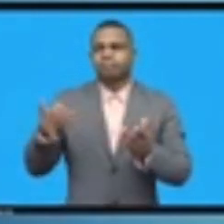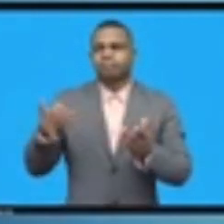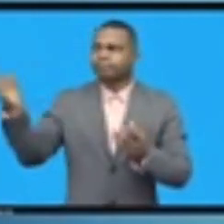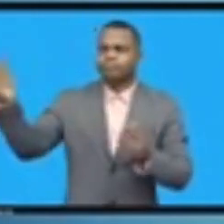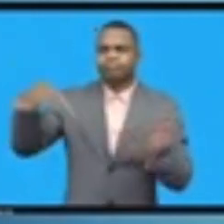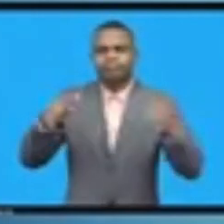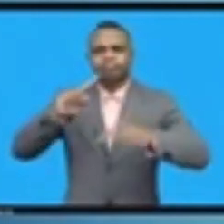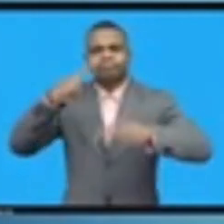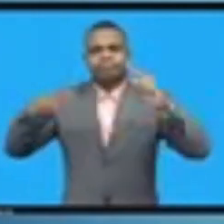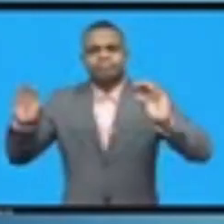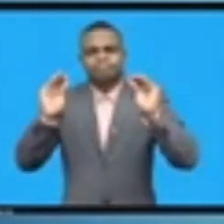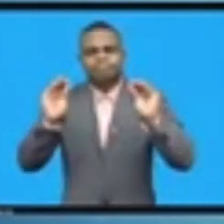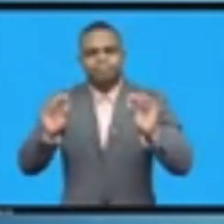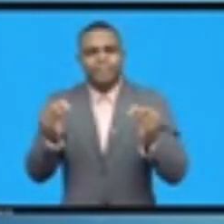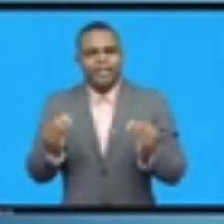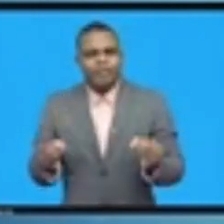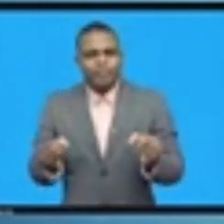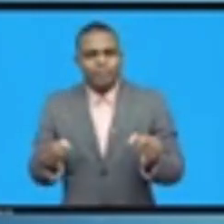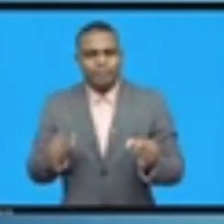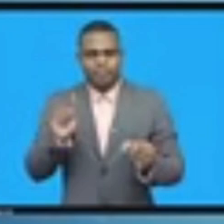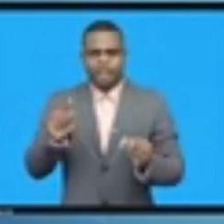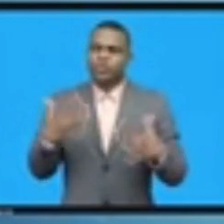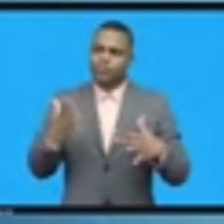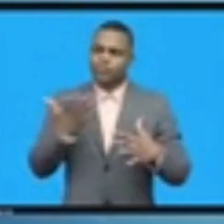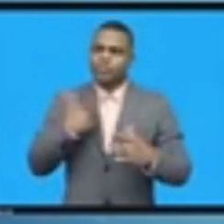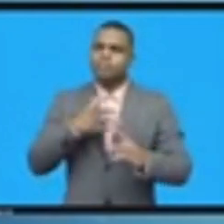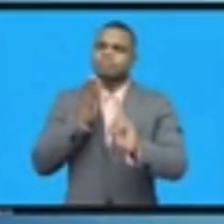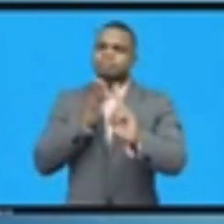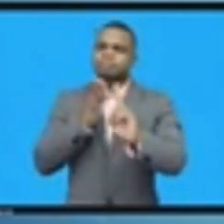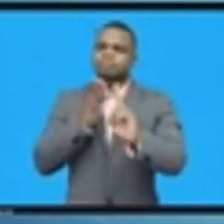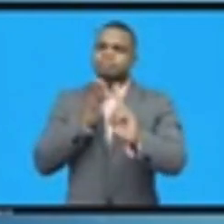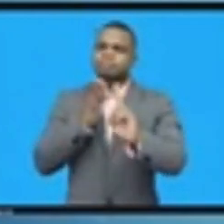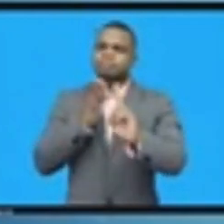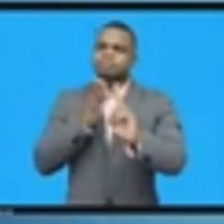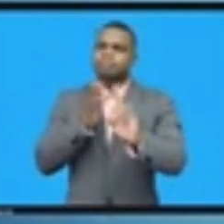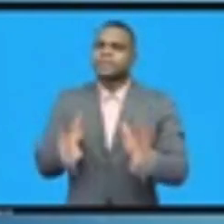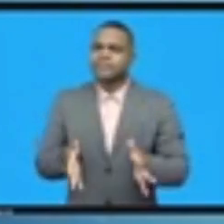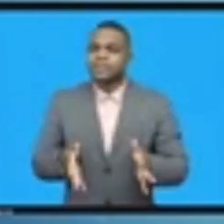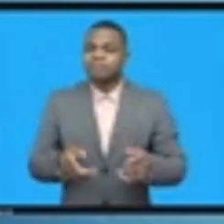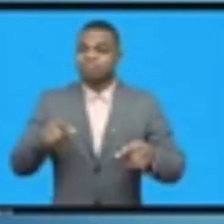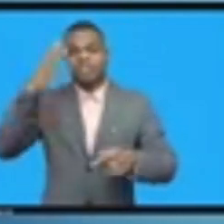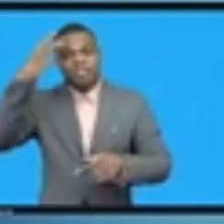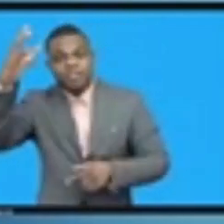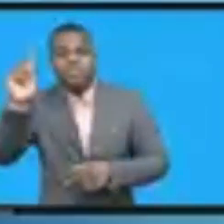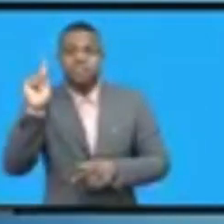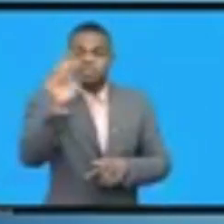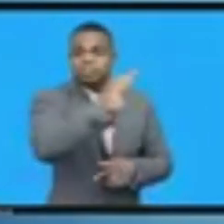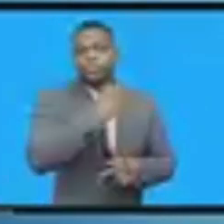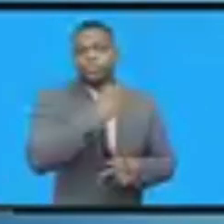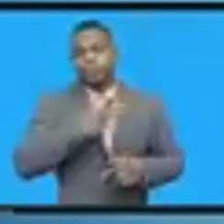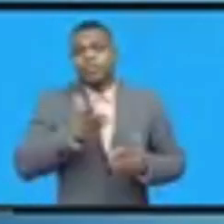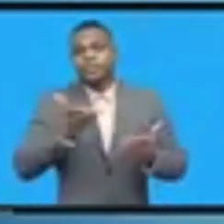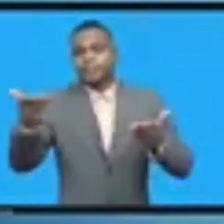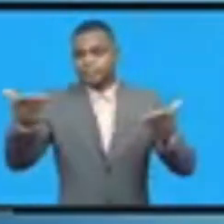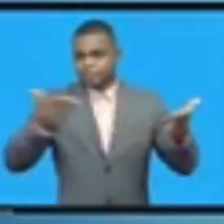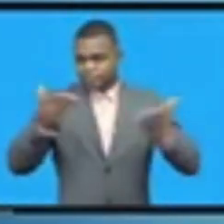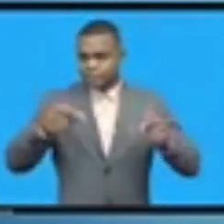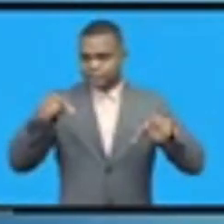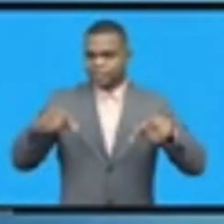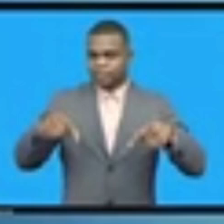持来实现普遍的链接。在第一天的时候，我希望大家都能够参